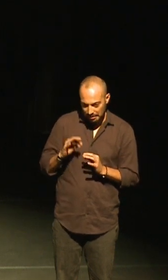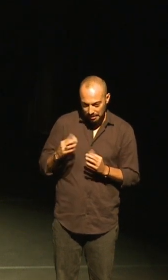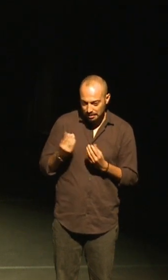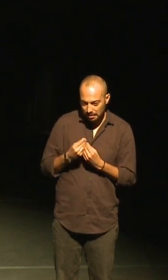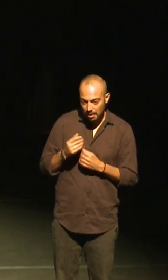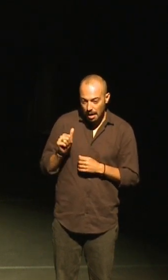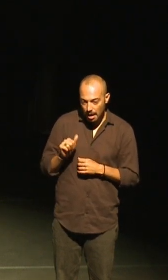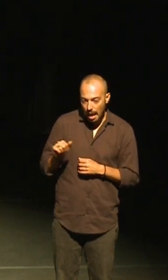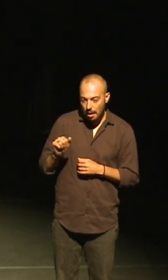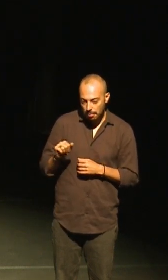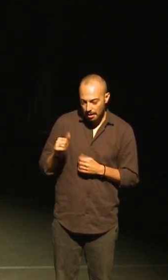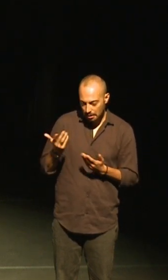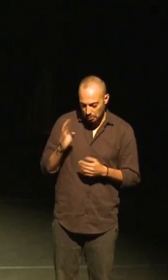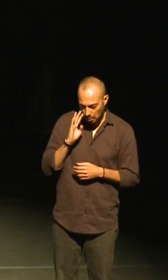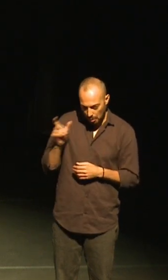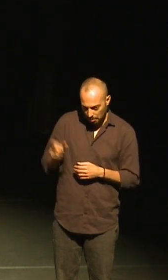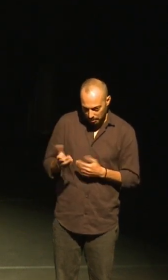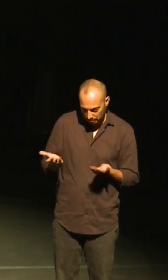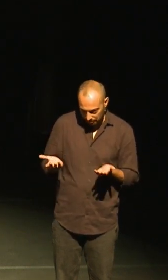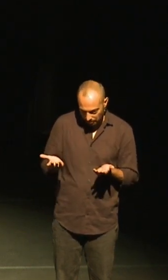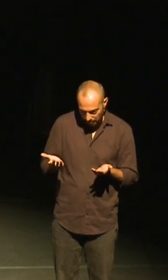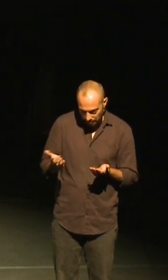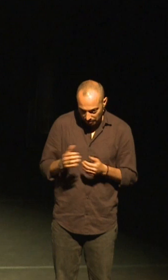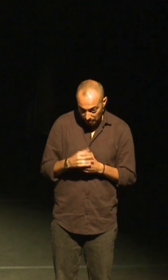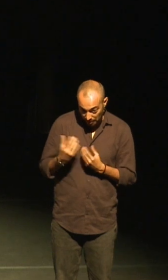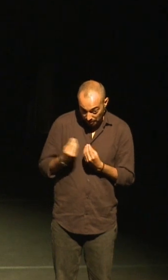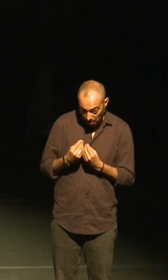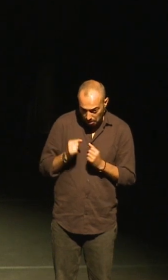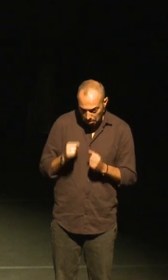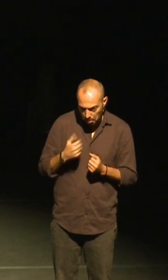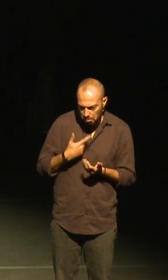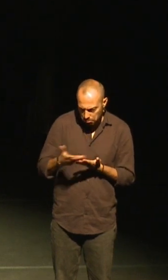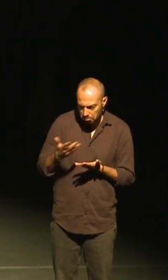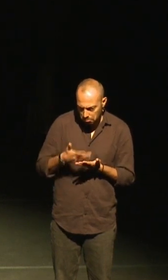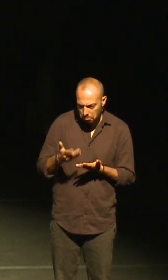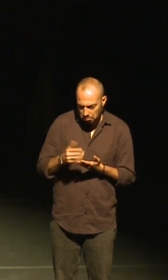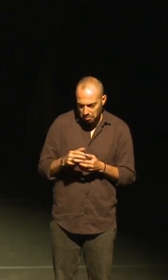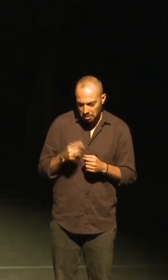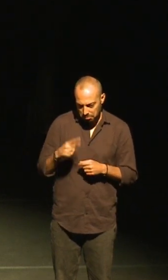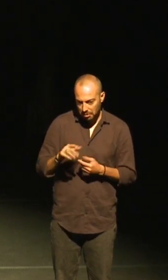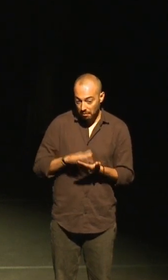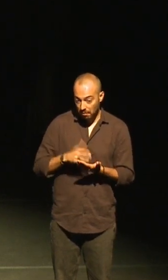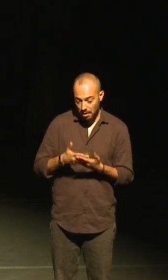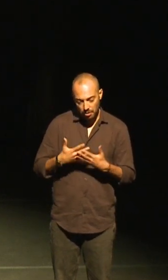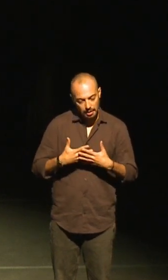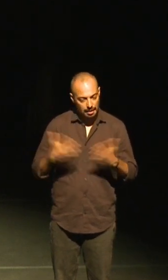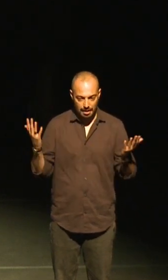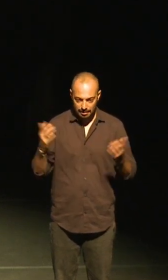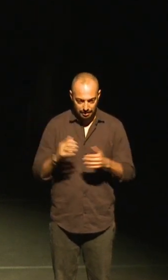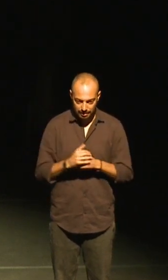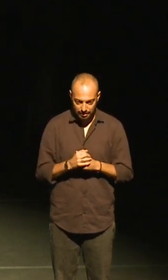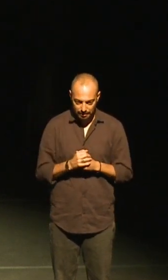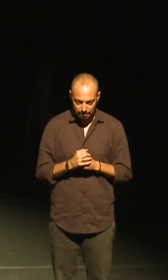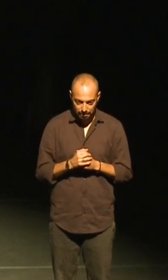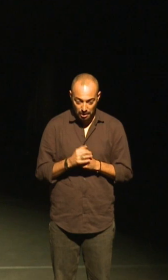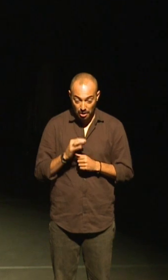papà che a casa Quando il figlio gli era papà a me piace quelle ragazze mi piace alle ragazze